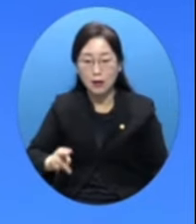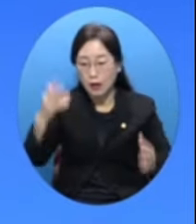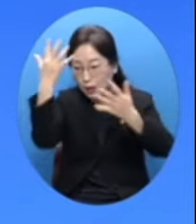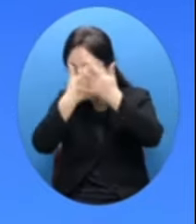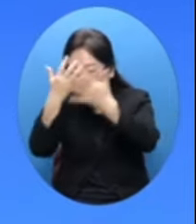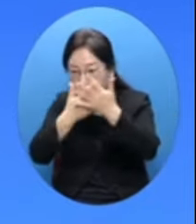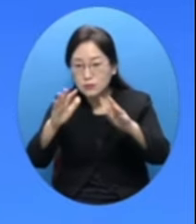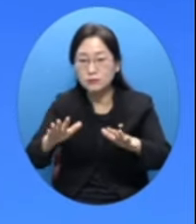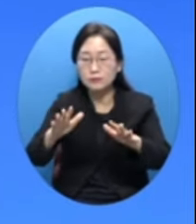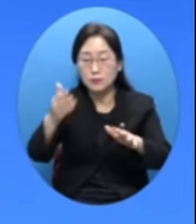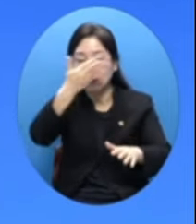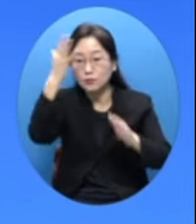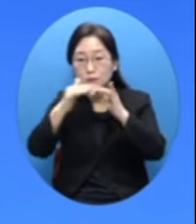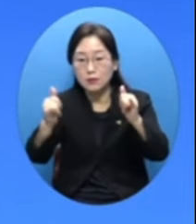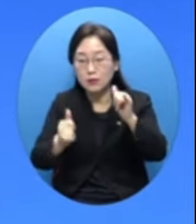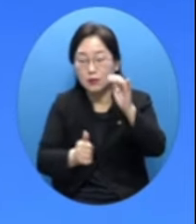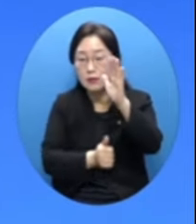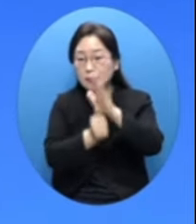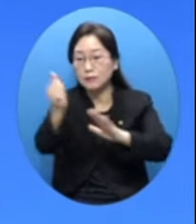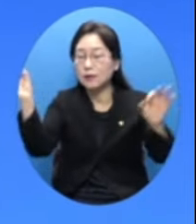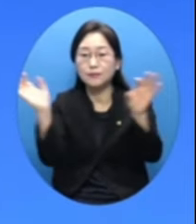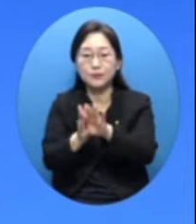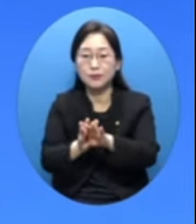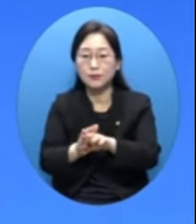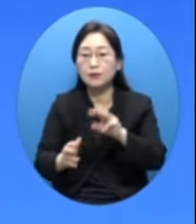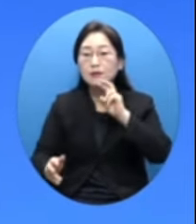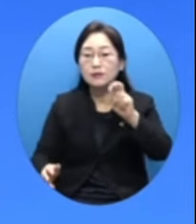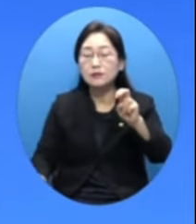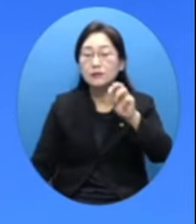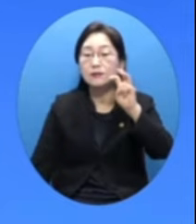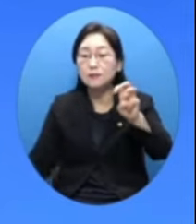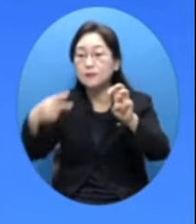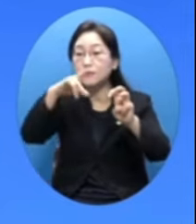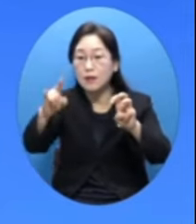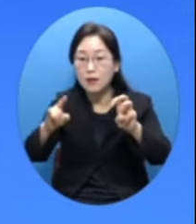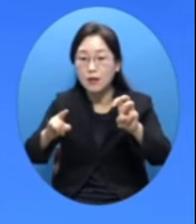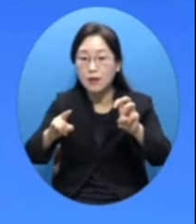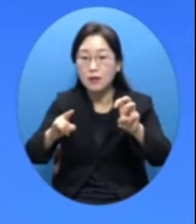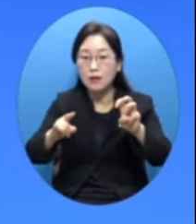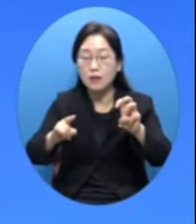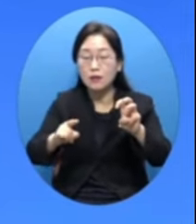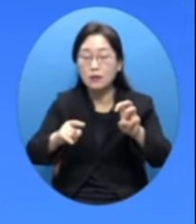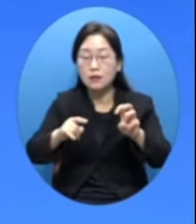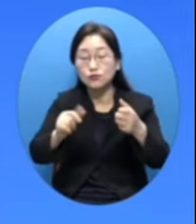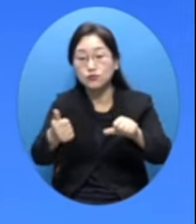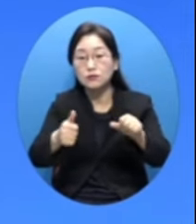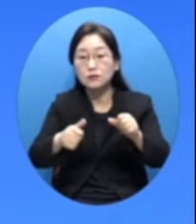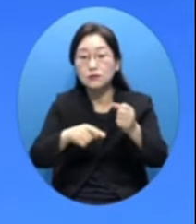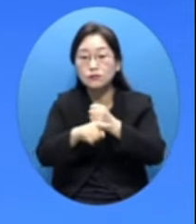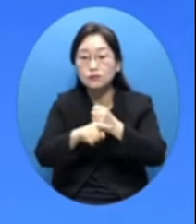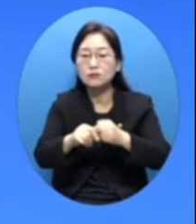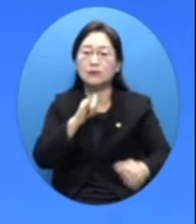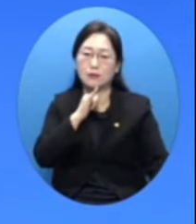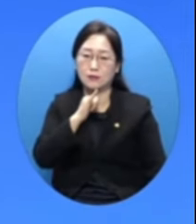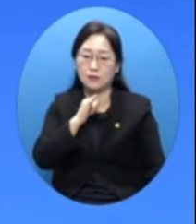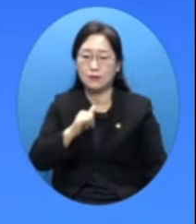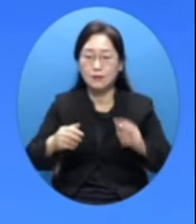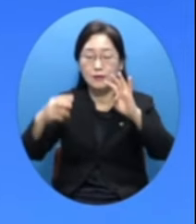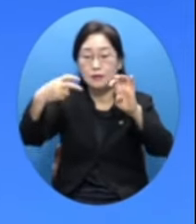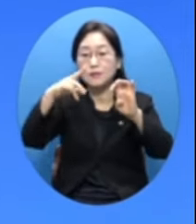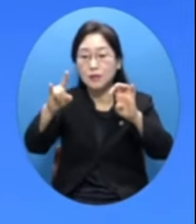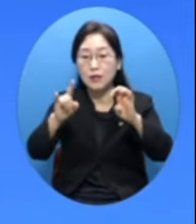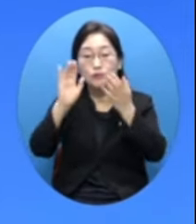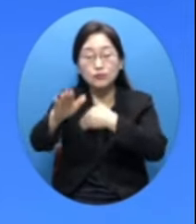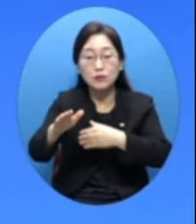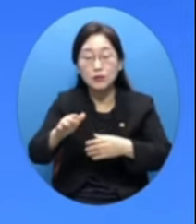희망을 잃어버려서 지금 20대, 30대 죽음의 원인 제1위가 자살입니다. 40대 후에